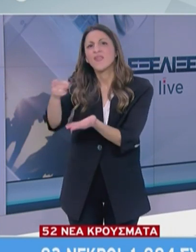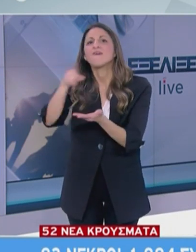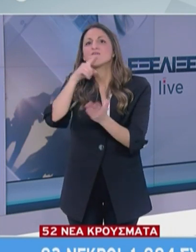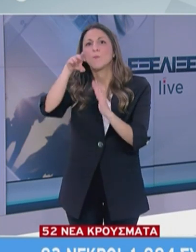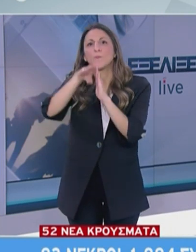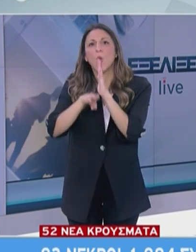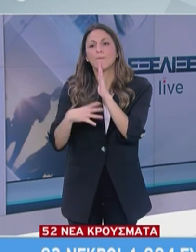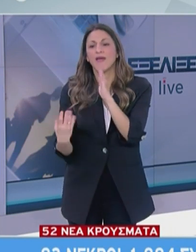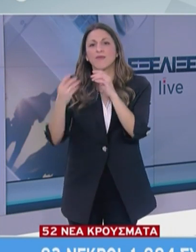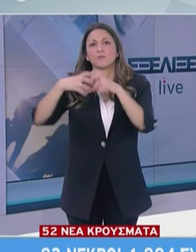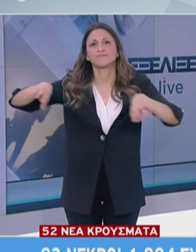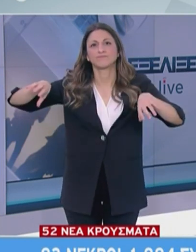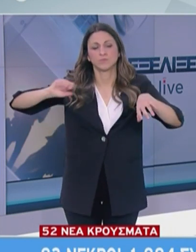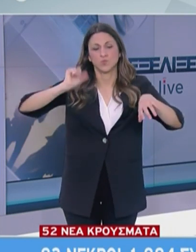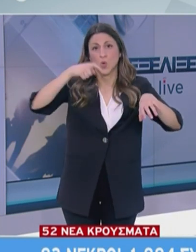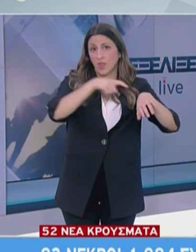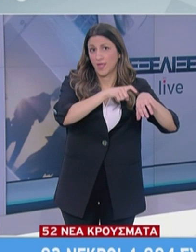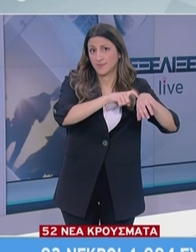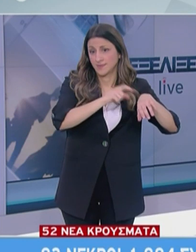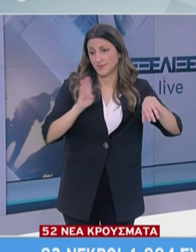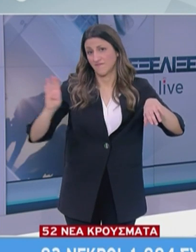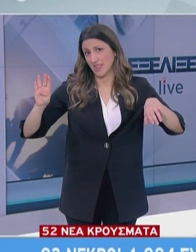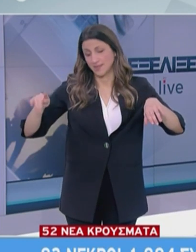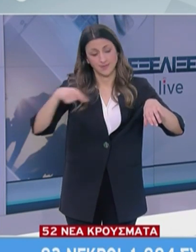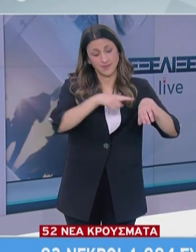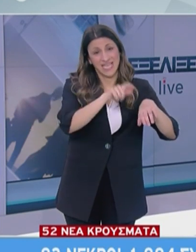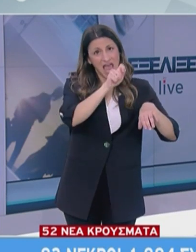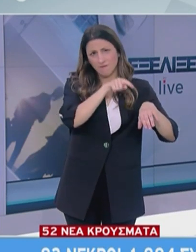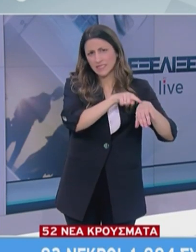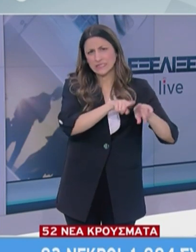αυτό χωρίζεται σε 2 φάσεις. Στην πρώτη φάση θα έχουμε